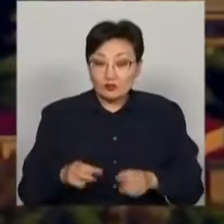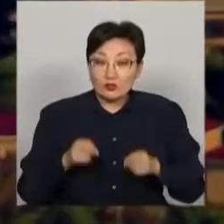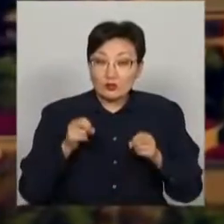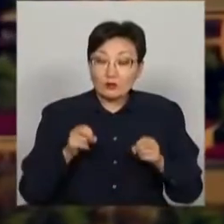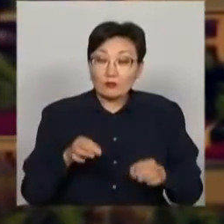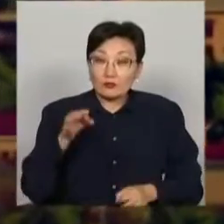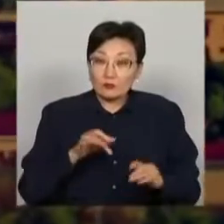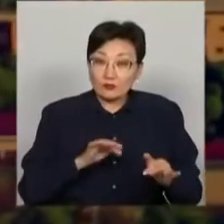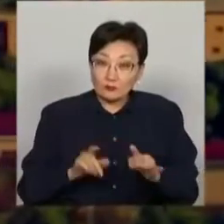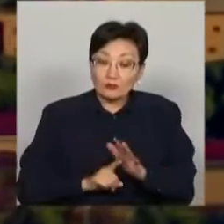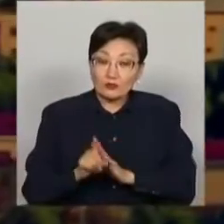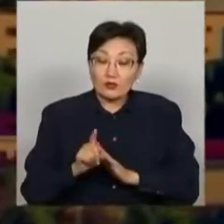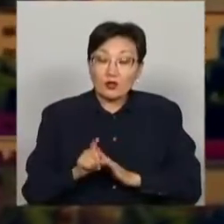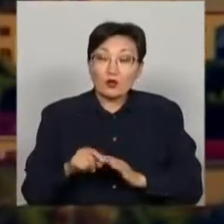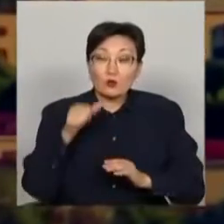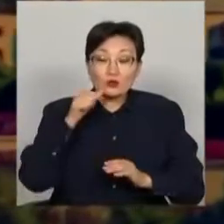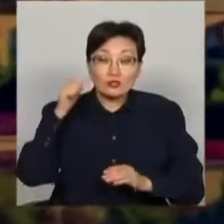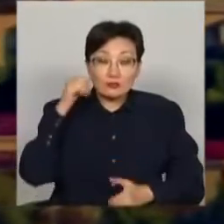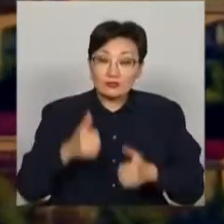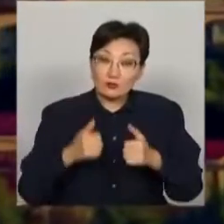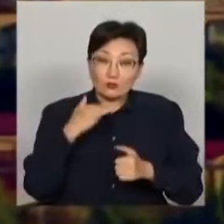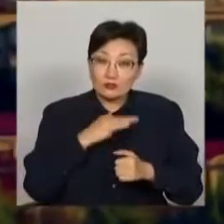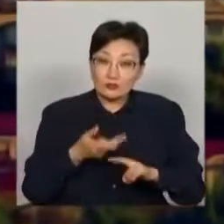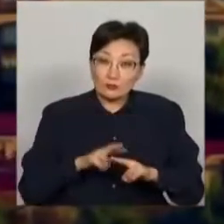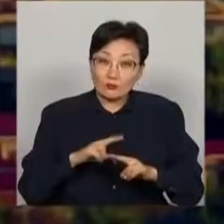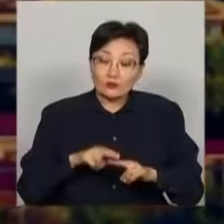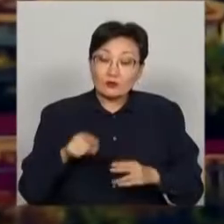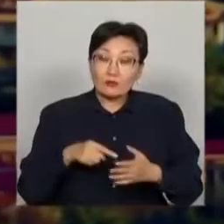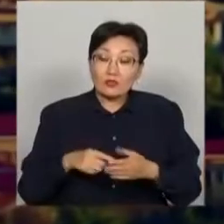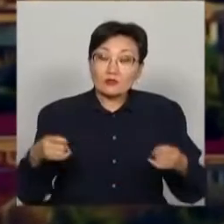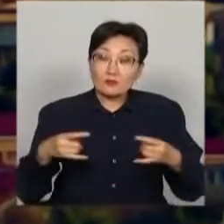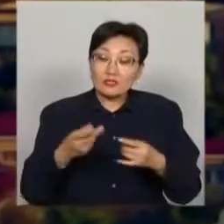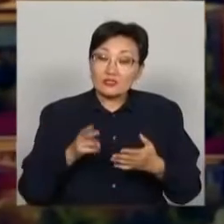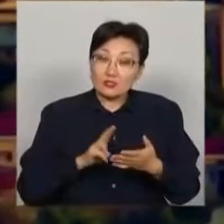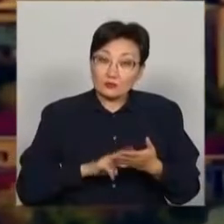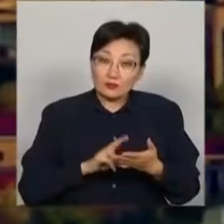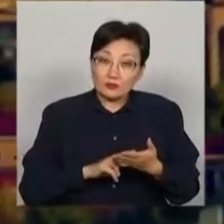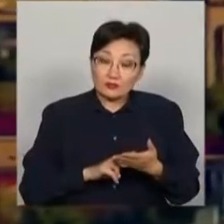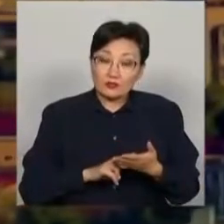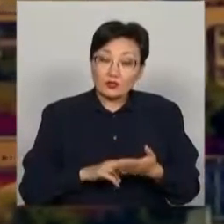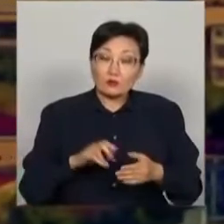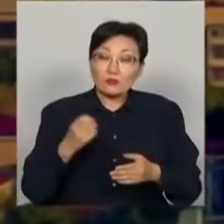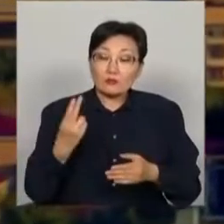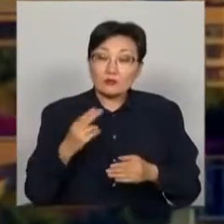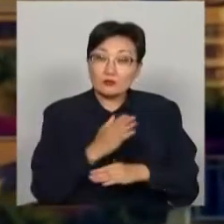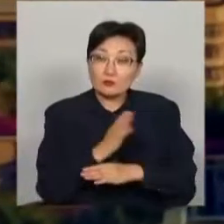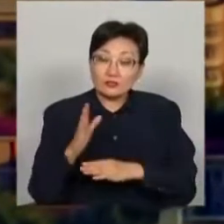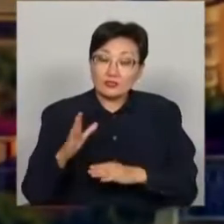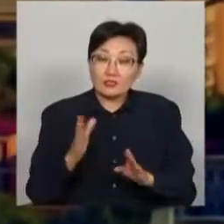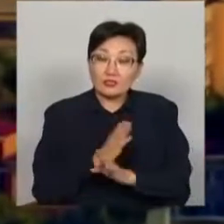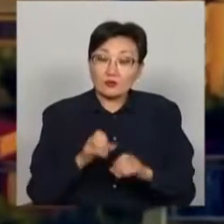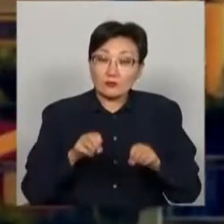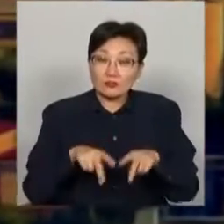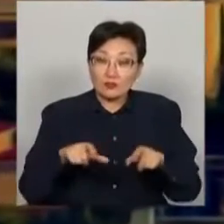жылмен салыстырғанда көп дейді мамандар. Мәселе төңірегінде ой бөлісу үшін студиямен тікелей байланысқа ұлттық парктің эколог